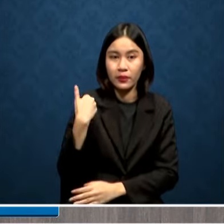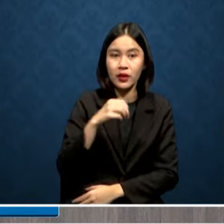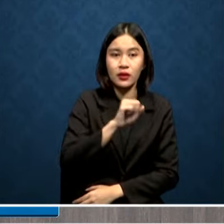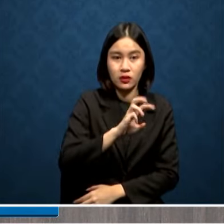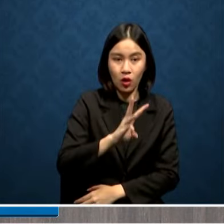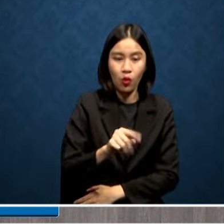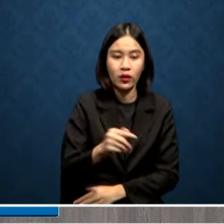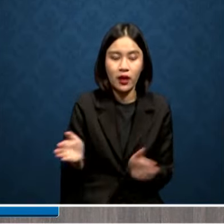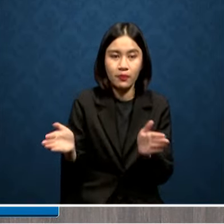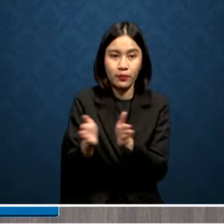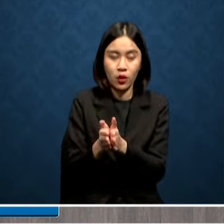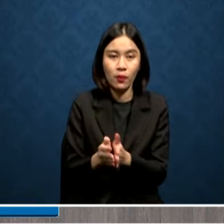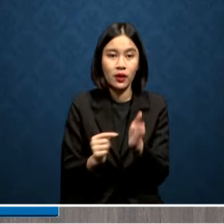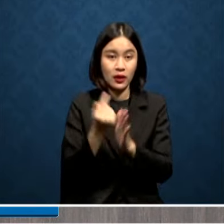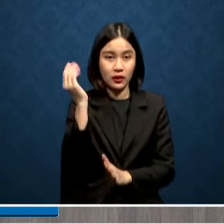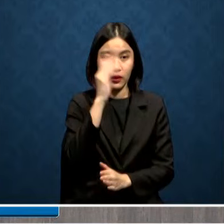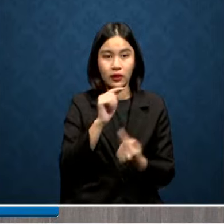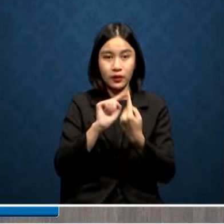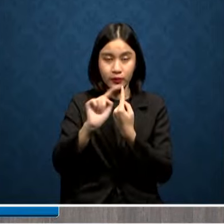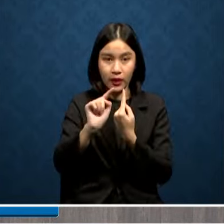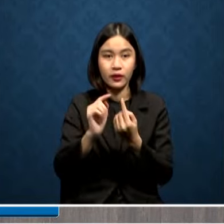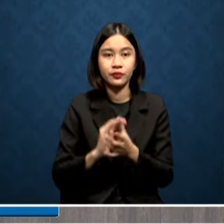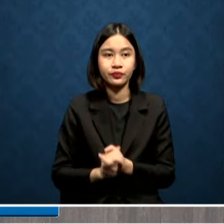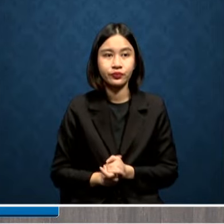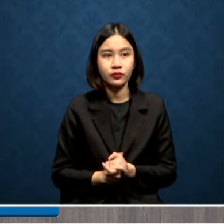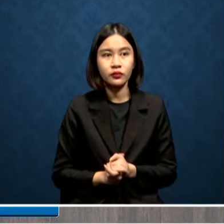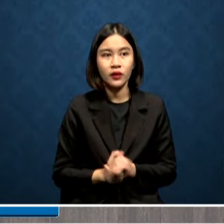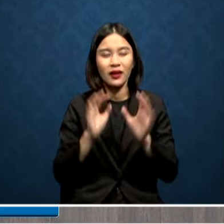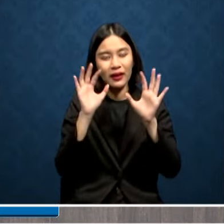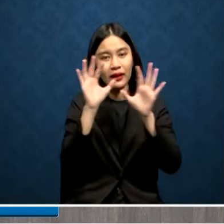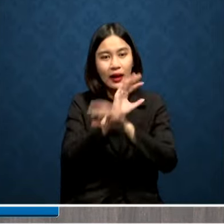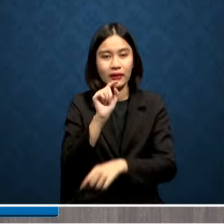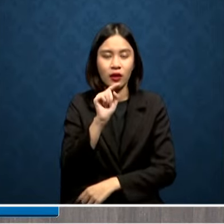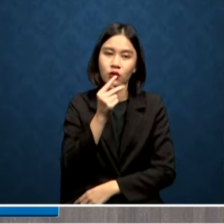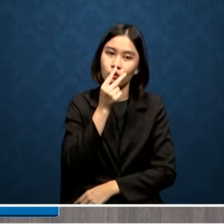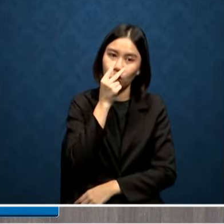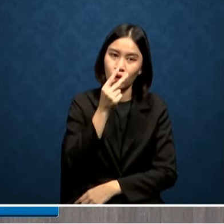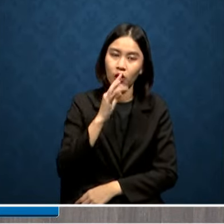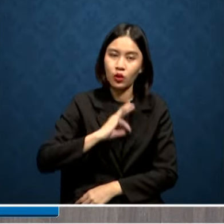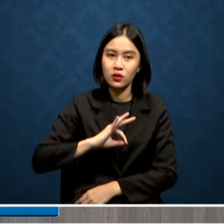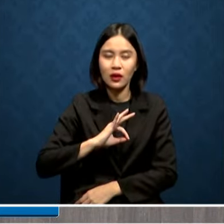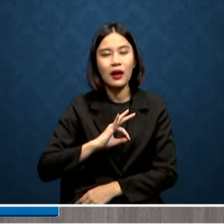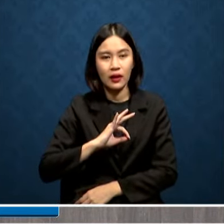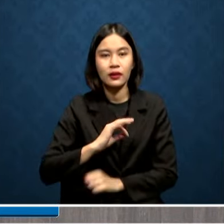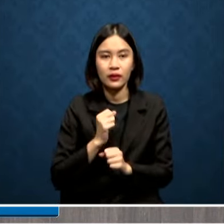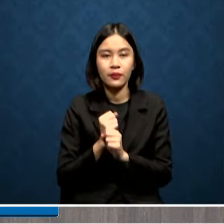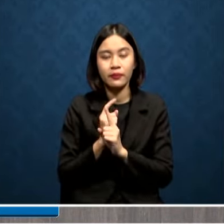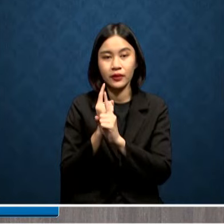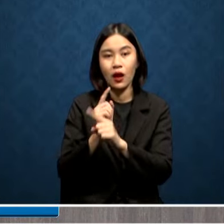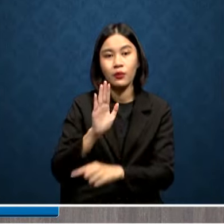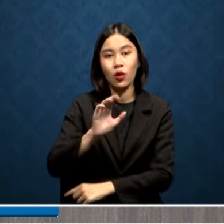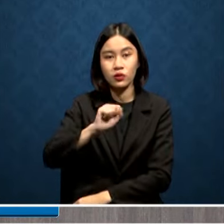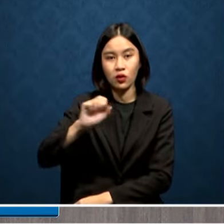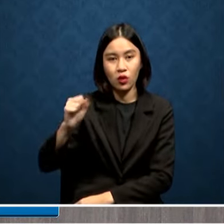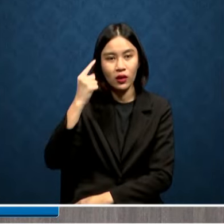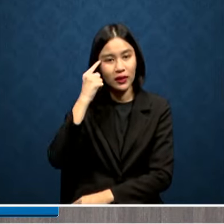ของเราด้วยตอนเริ่มแรกก็เป็นลักษณะที่ดูเหมือนจะเป็นการคล้อยตามของสภาผู้